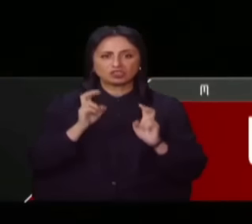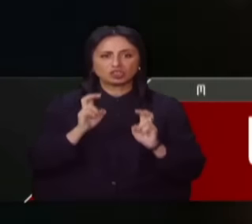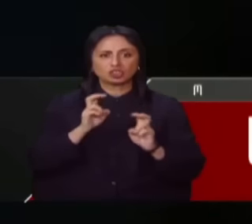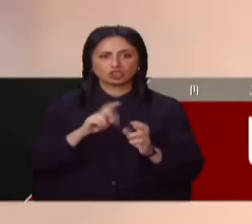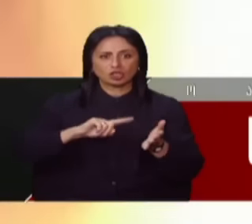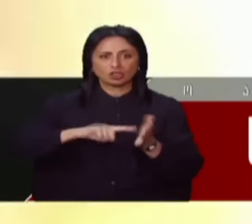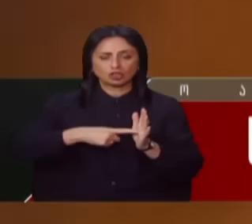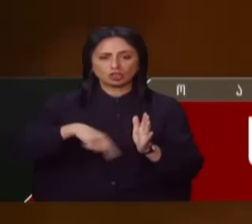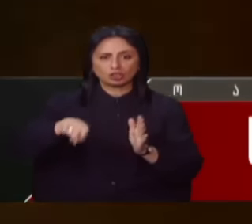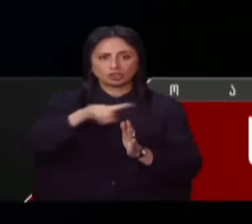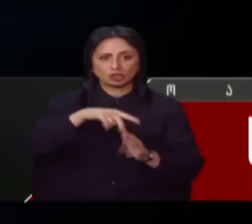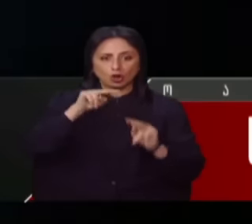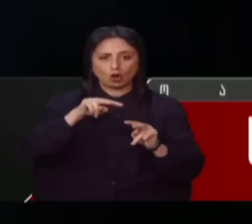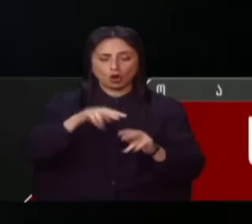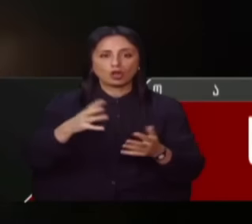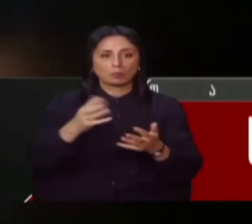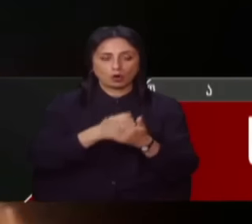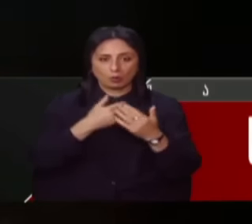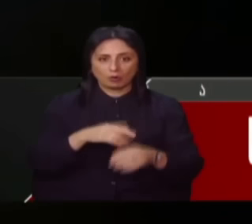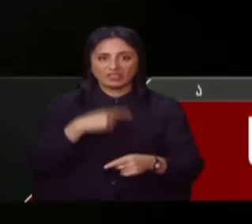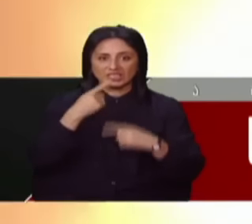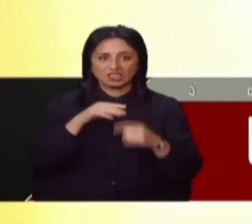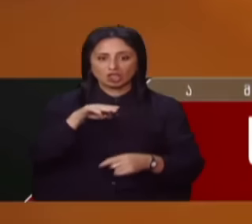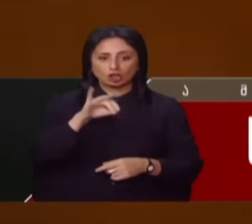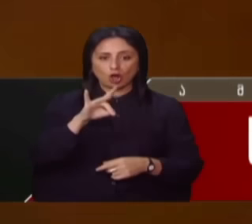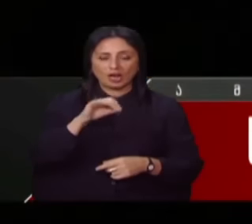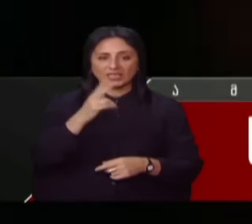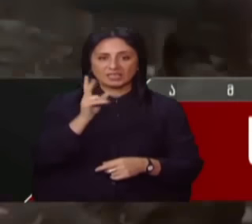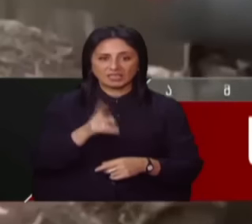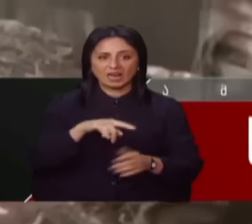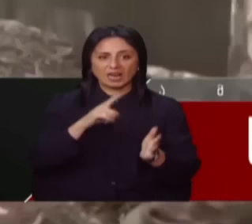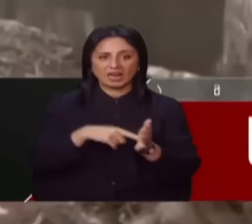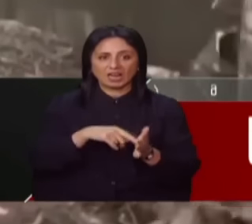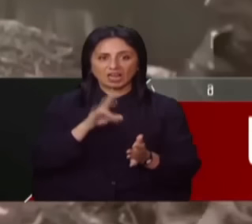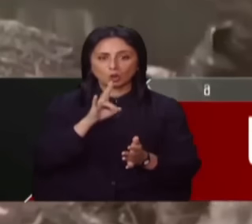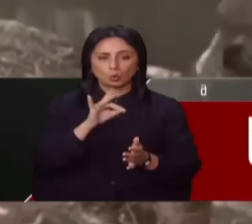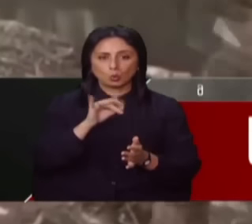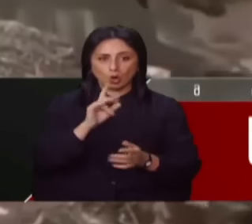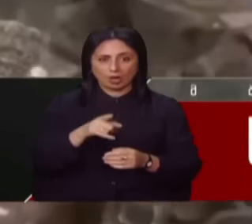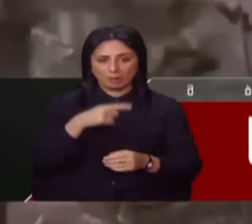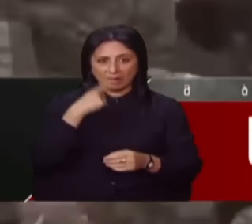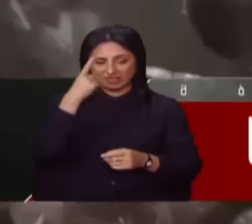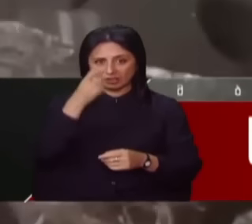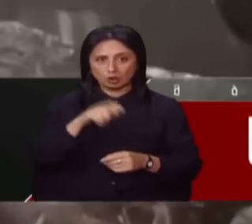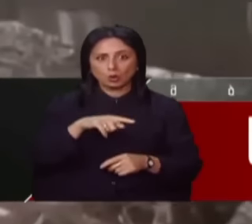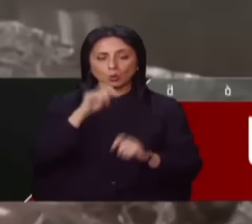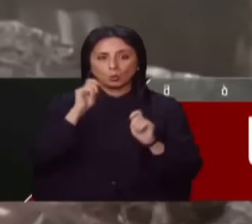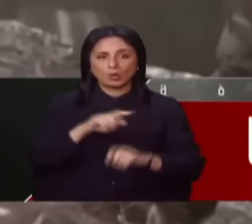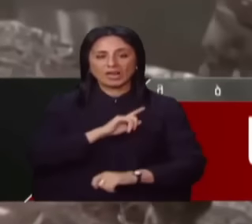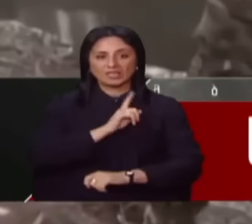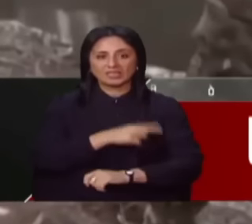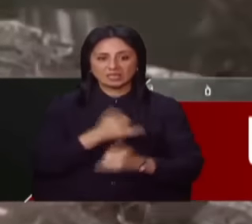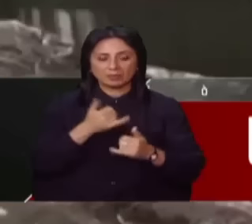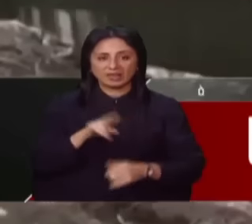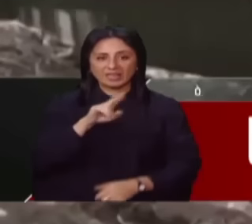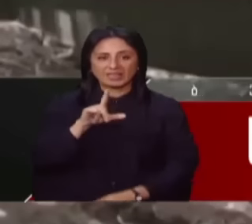მნიშვნელოვან ლოჯისტიკურ კვანძზე კონტროლი მოიპოვეს. საუბარია ტორეცკთან მდებარე ქალაქ ნიუ-იორკს ემატივე ცნობით, უკრაინული ძალები